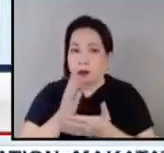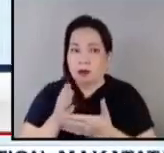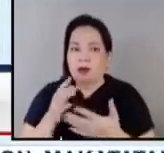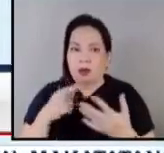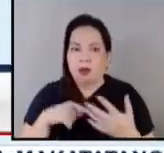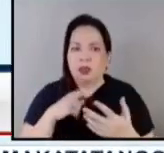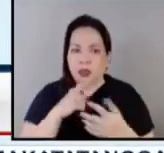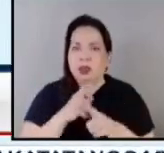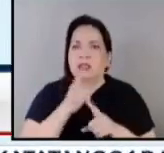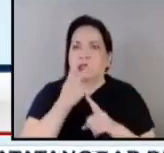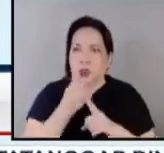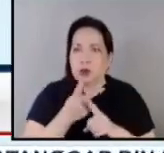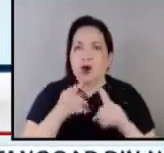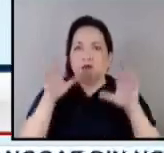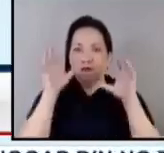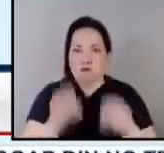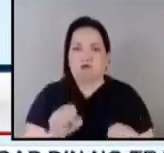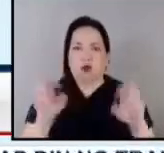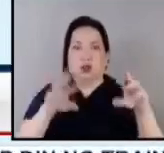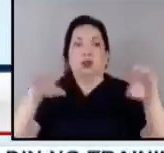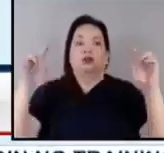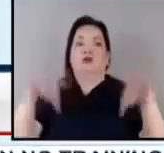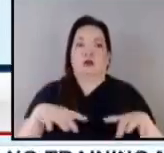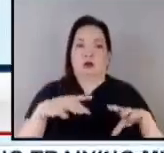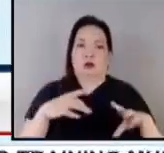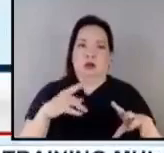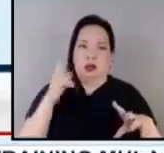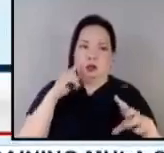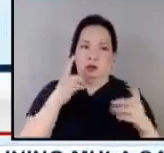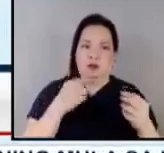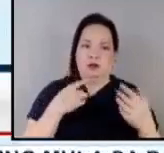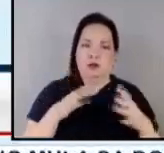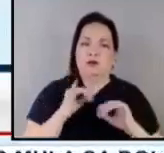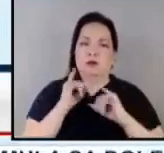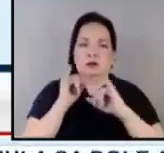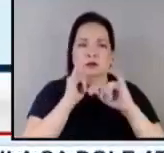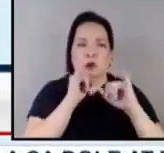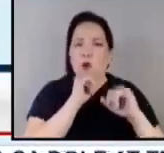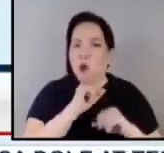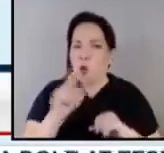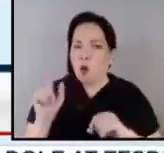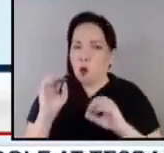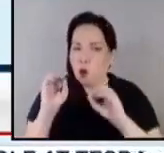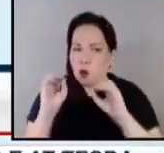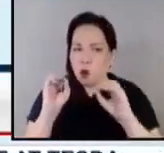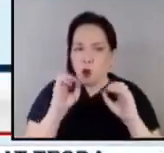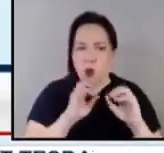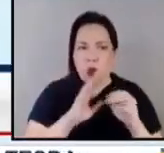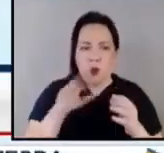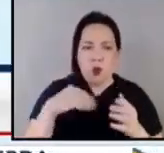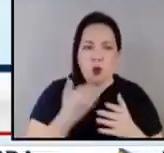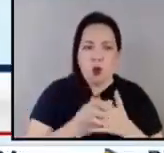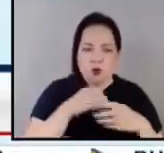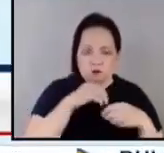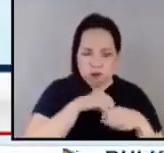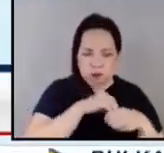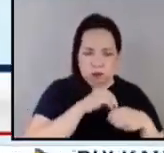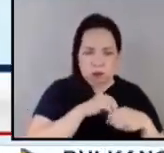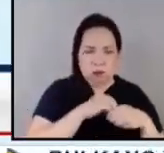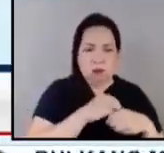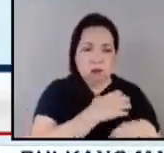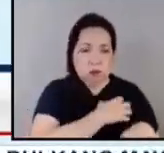flat-footed. Part of our CI, tuloy-tuloy yan. And I made the instructions already to our Internal Affairs Service. Nag-usap kami ng